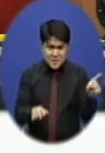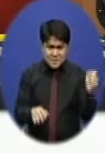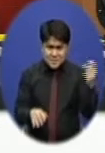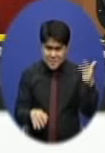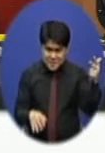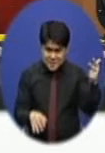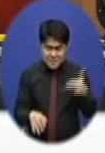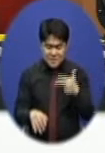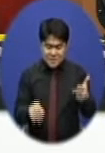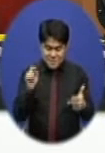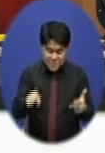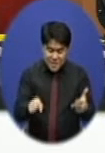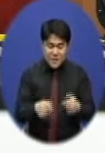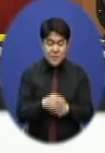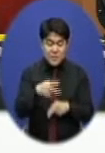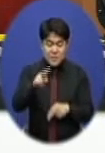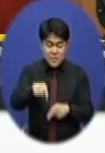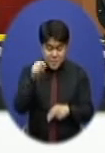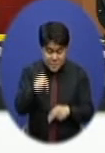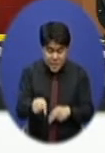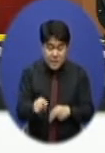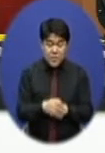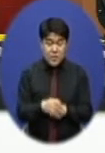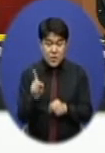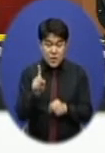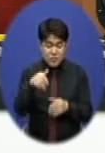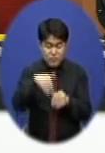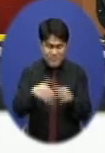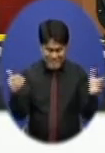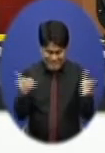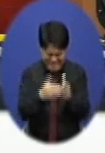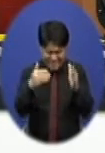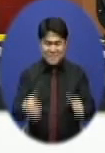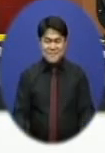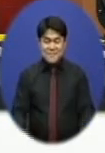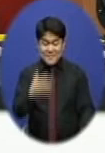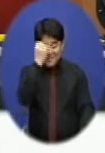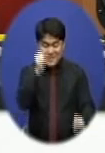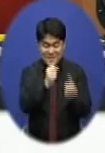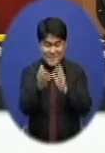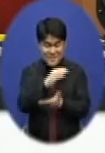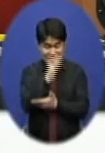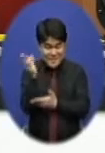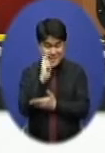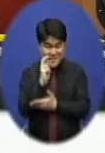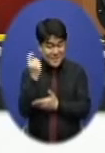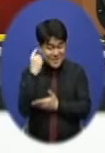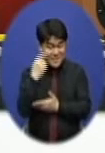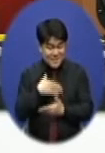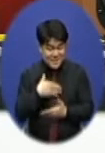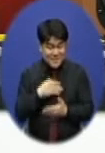참여한가요? 7번을 누르시고 네. 우물정자를 누르면 심사가 완료됩니다. 네. 할미꽃 사연 네.